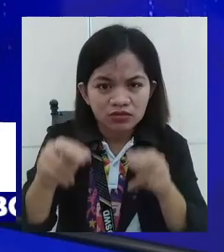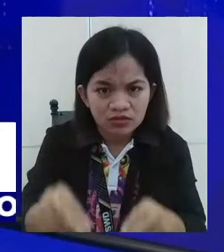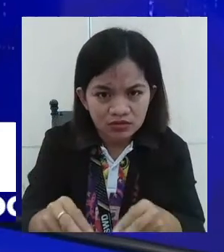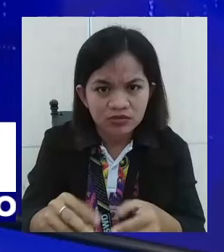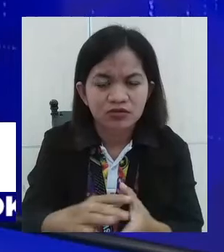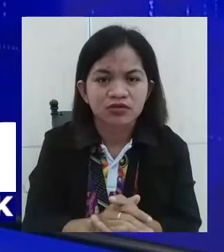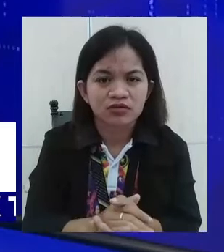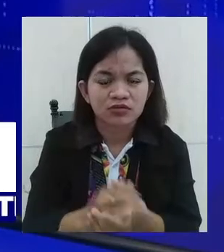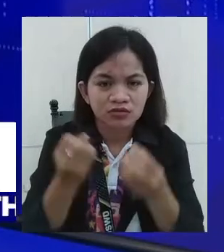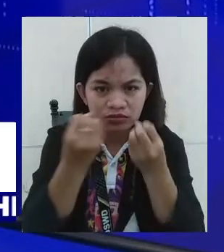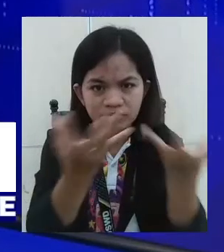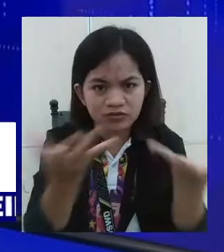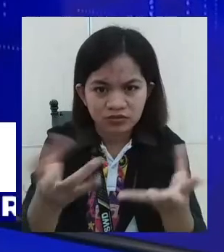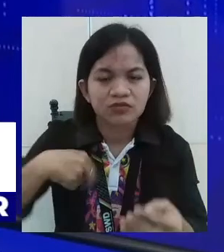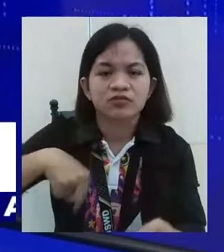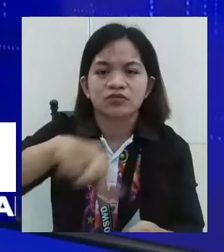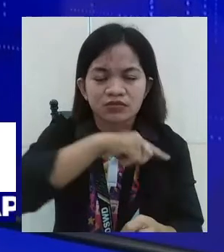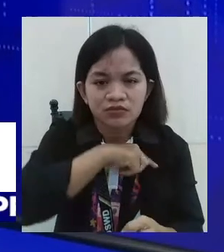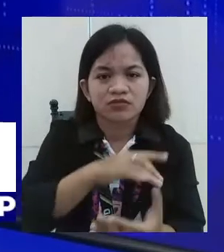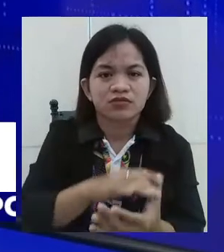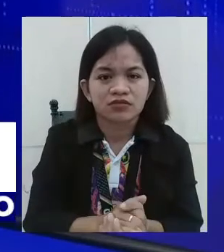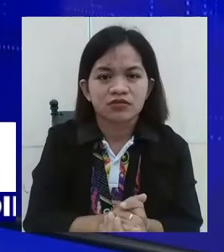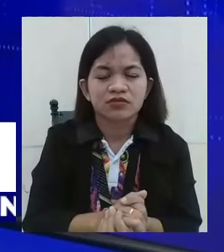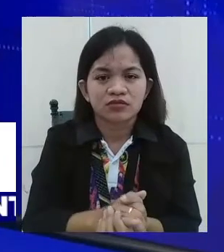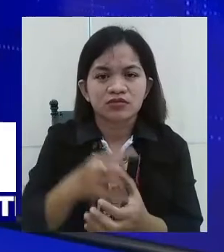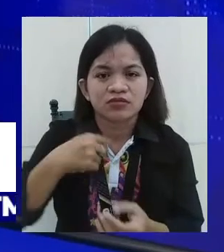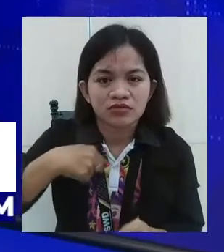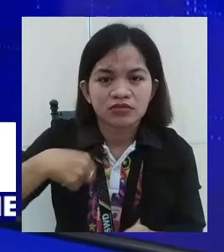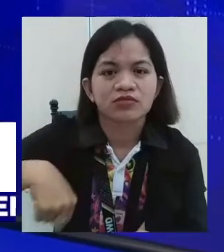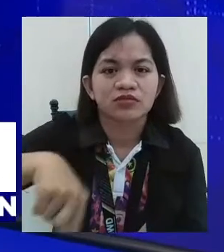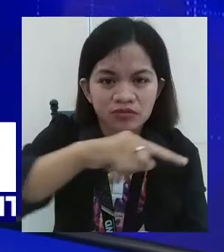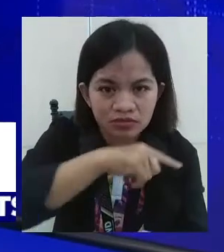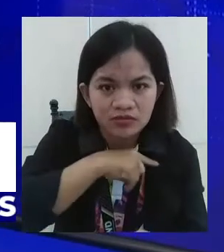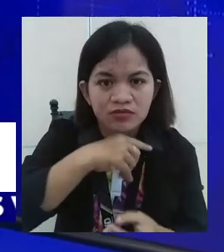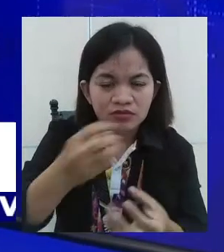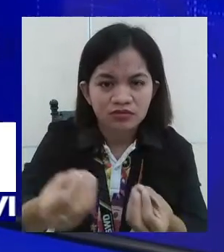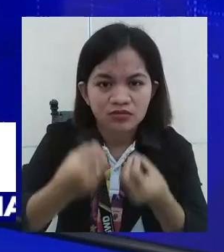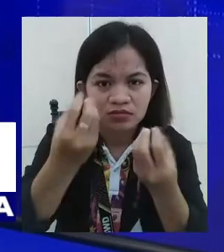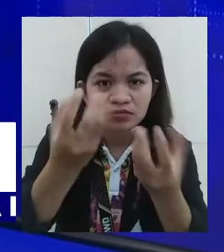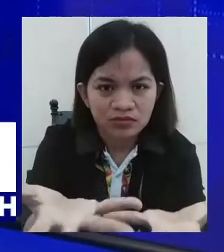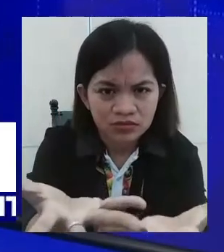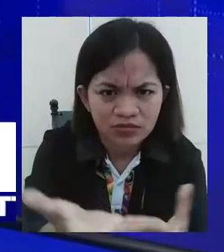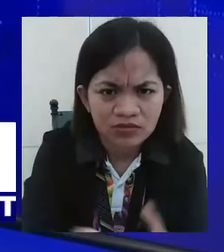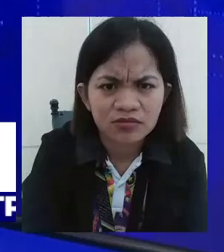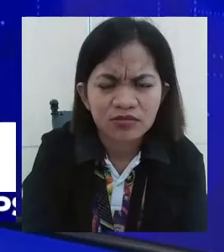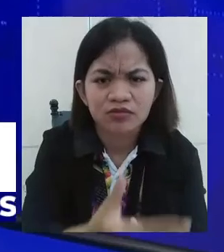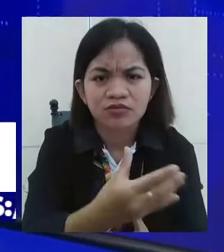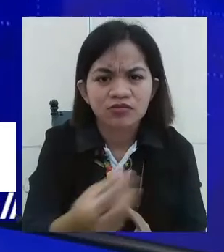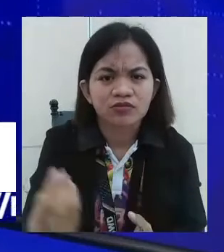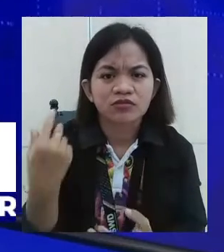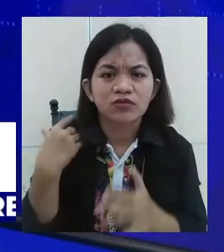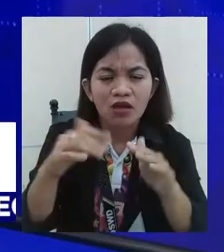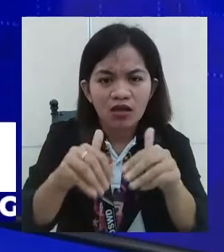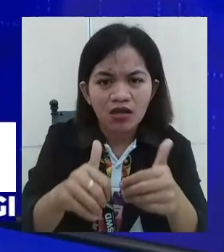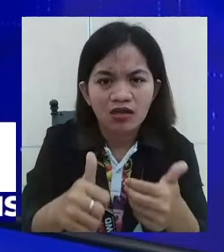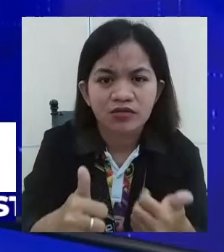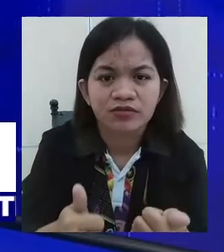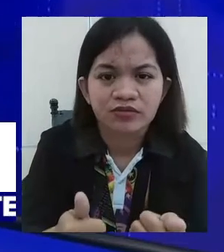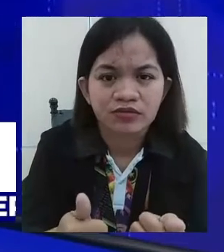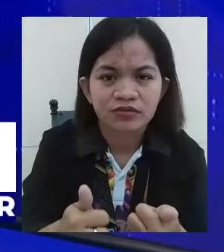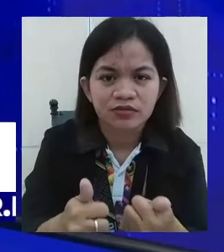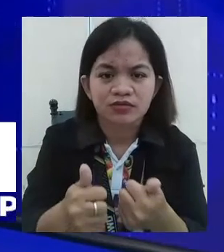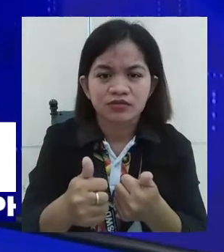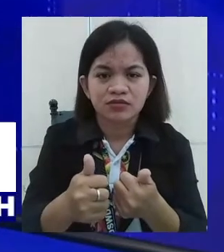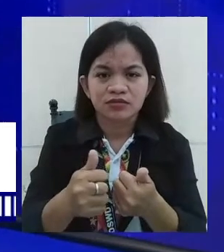ay baka naman kami ay makapagbigay ng mga guidance on how that program will run.